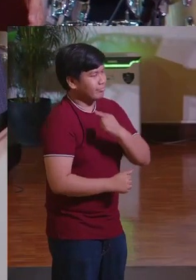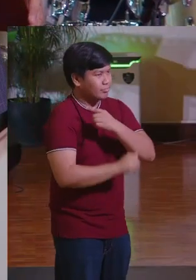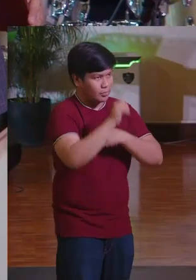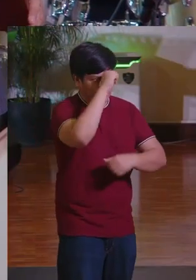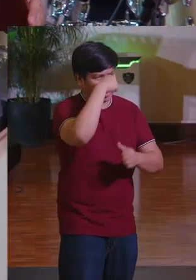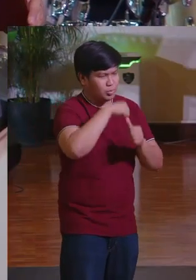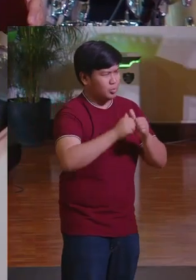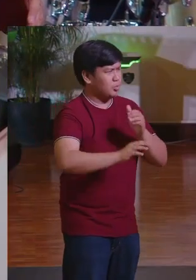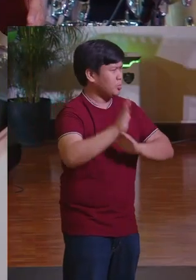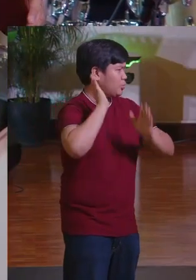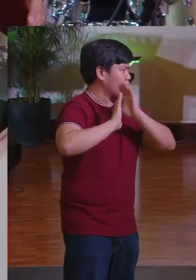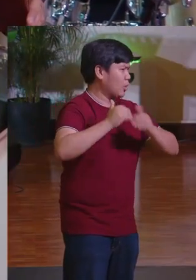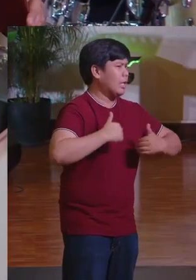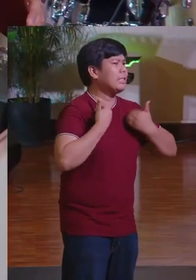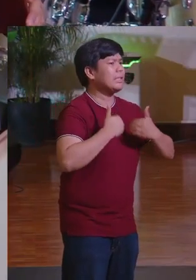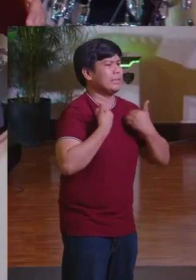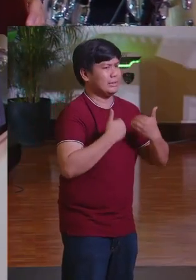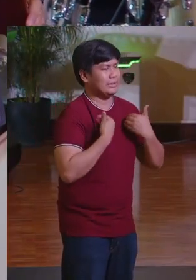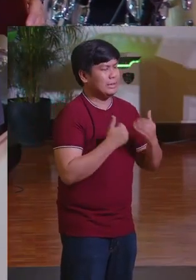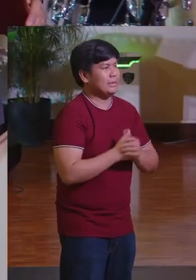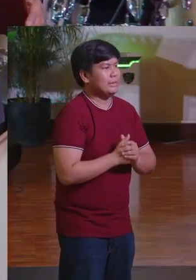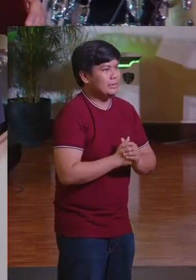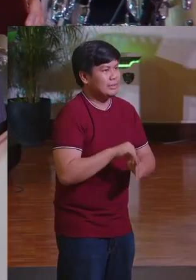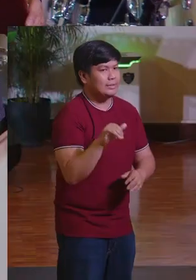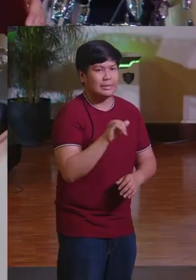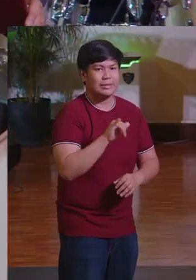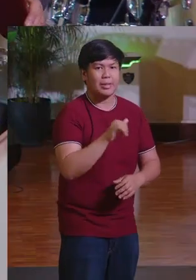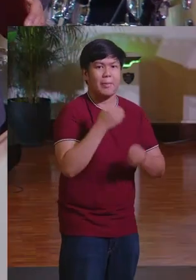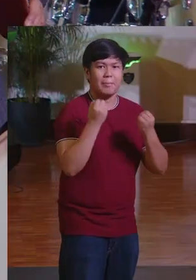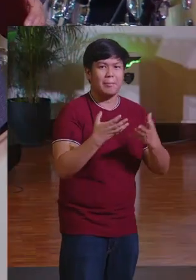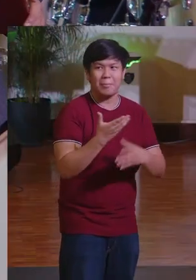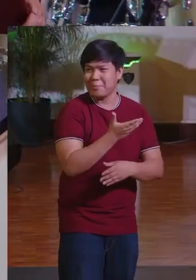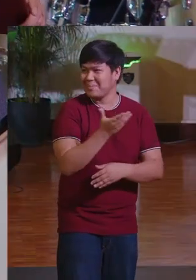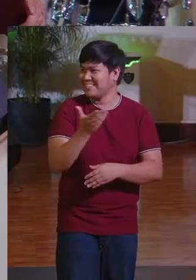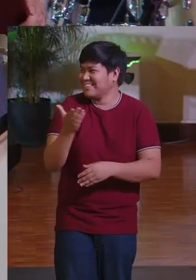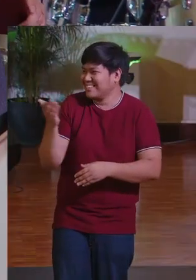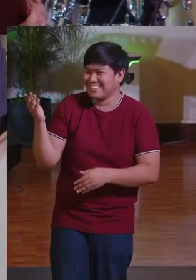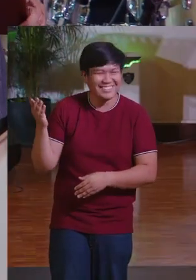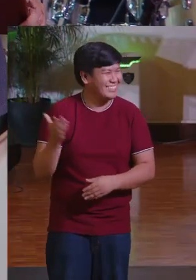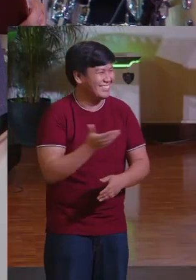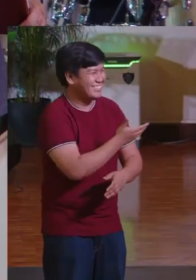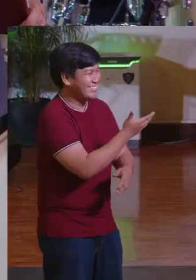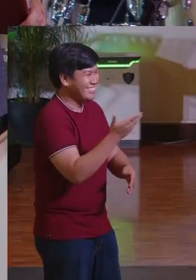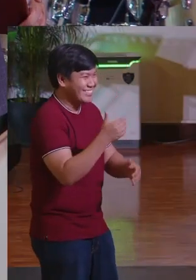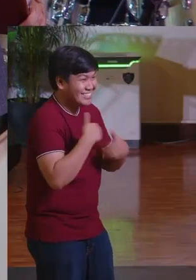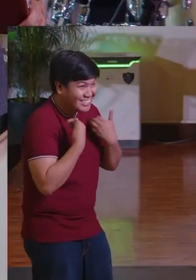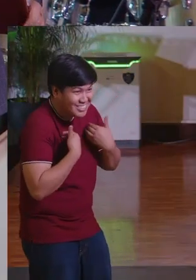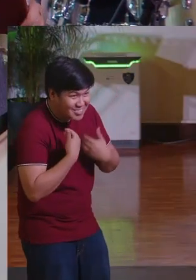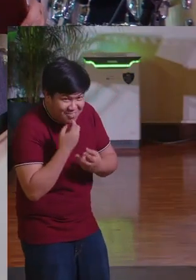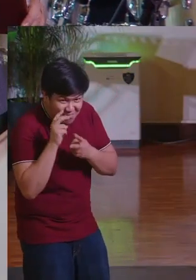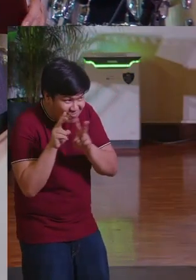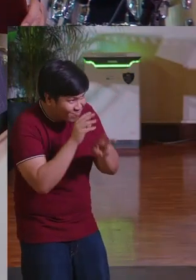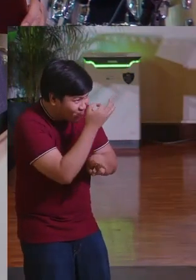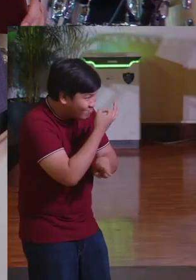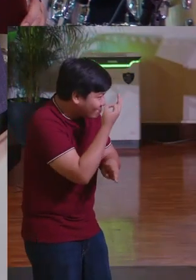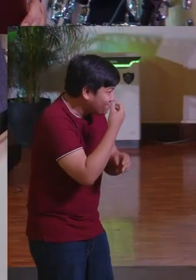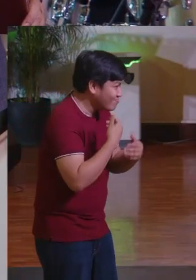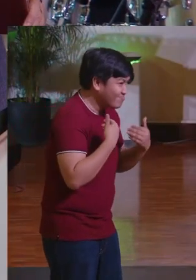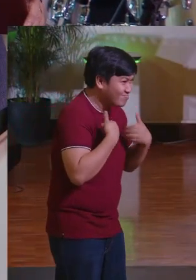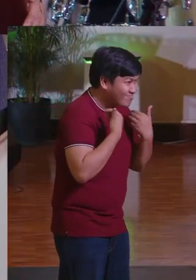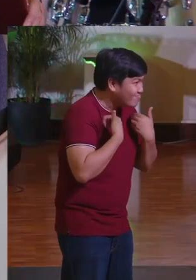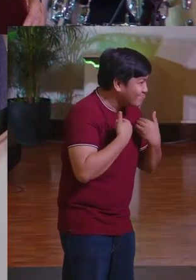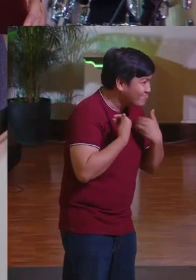ako'y bata-batang young adult, kagaya ng marami sa inyo, mga young adult. No? Mukha naman kayong young adult.